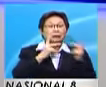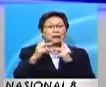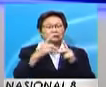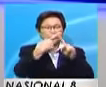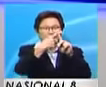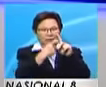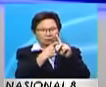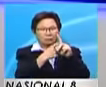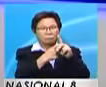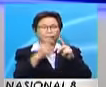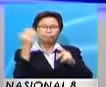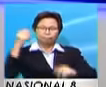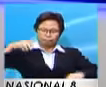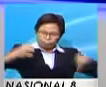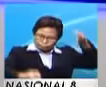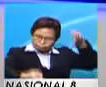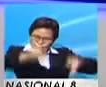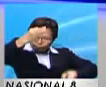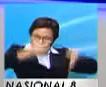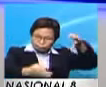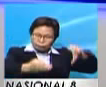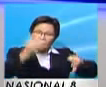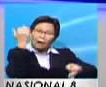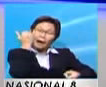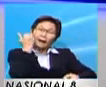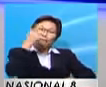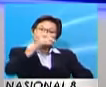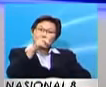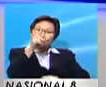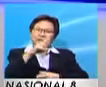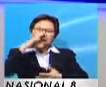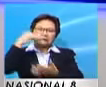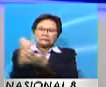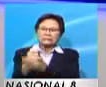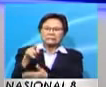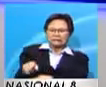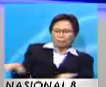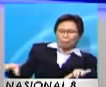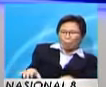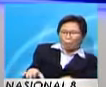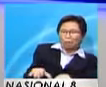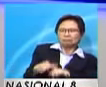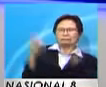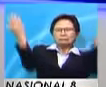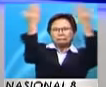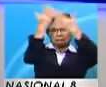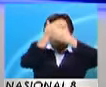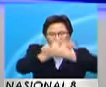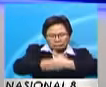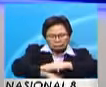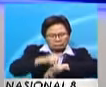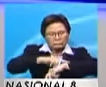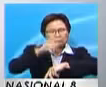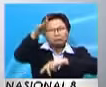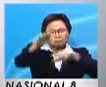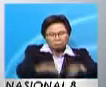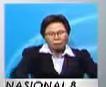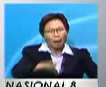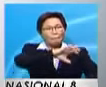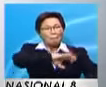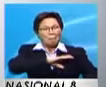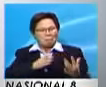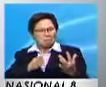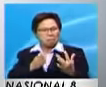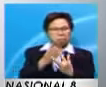berdasarkan penghakiman oleh Hakim Fitrah jenazah dilakukan hacker Agan masa depan karena kau No Subhan itu videonya